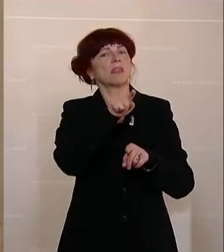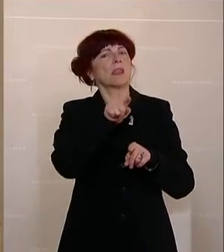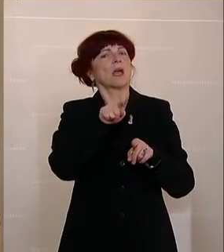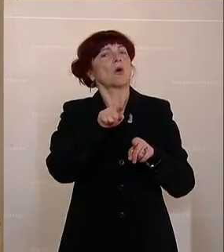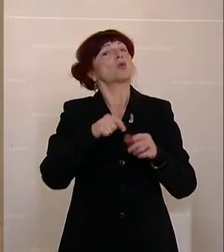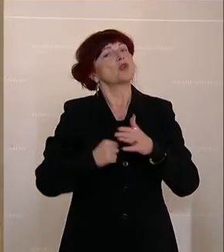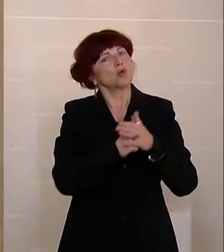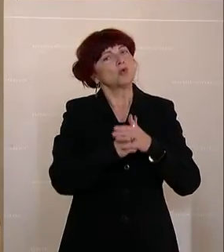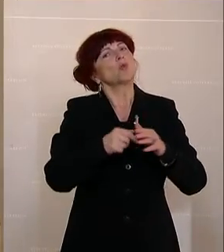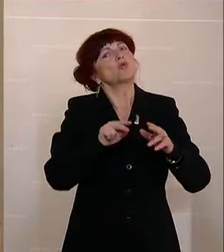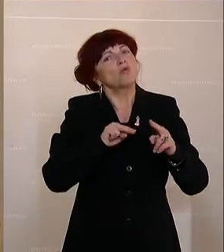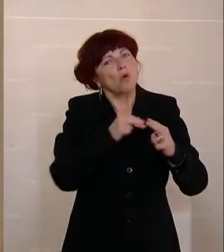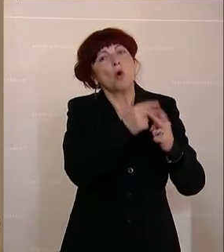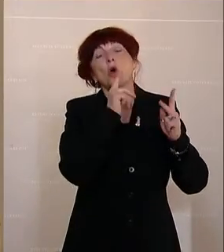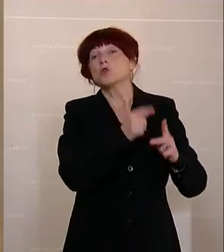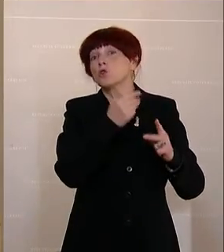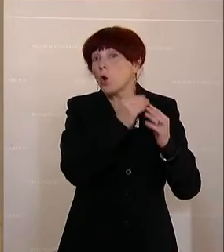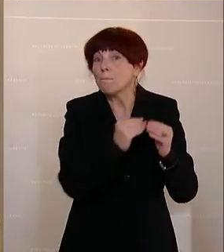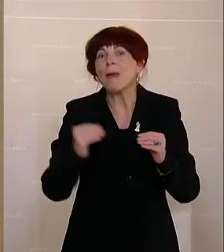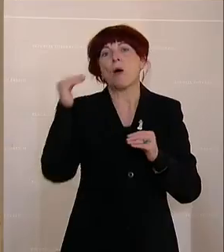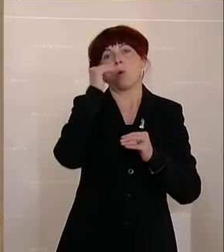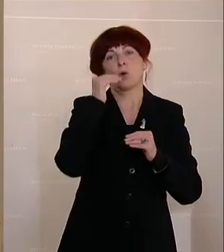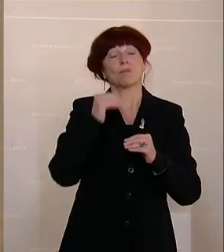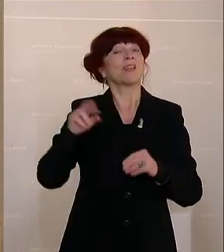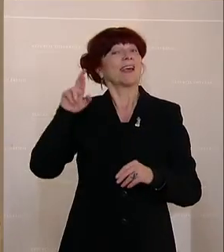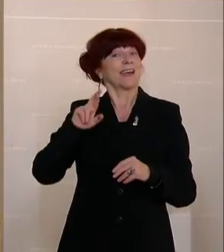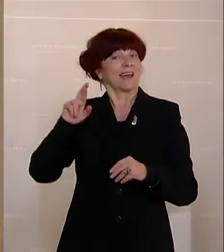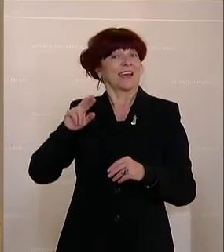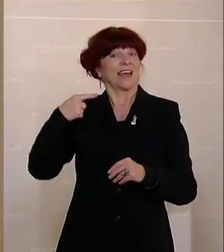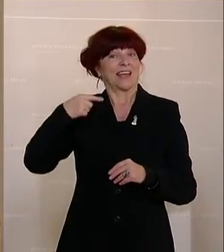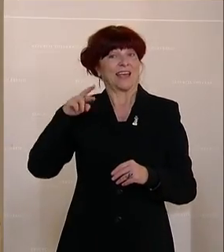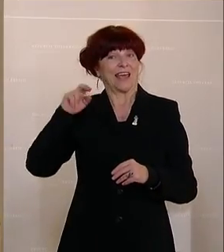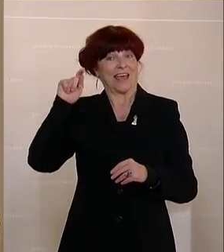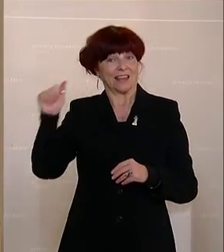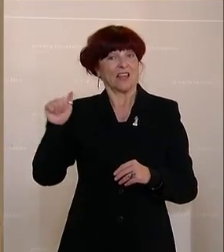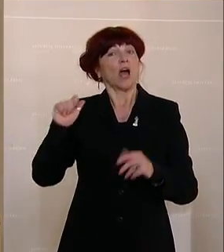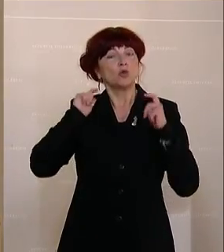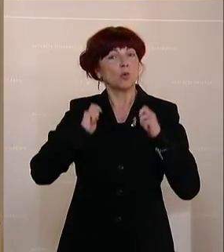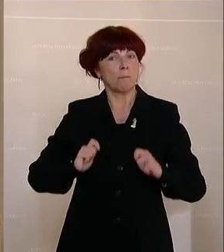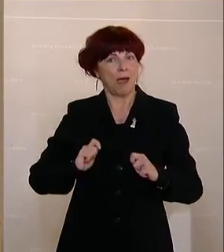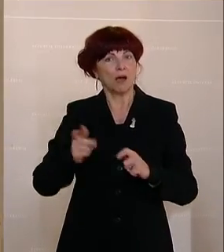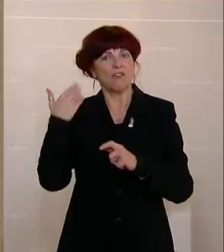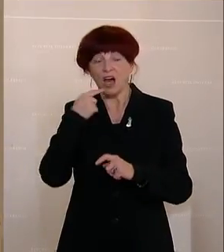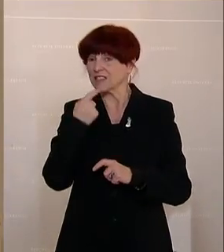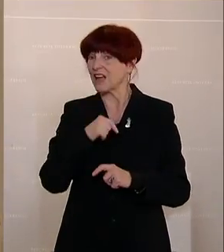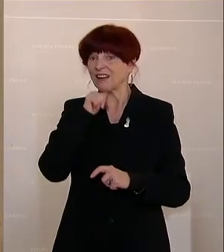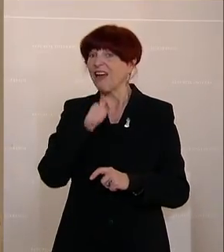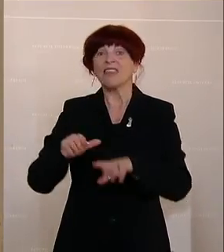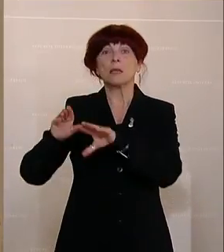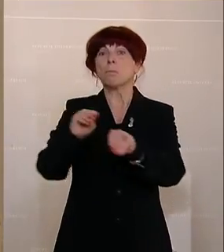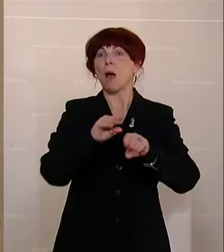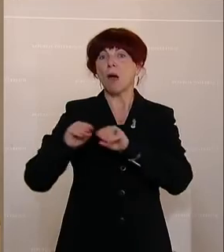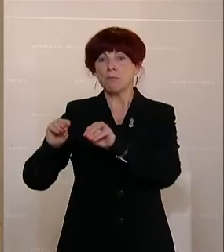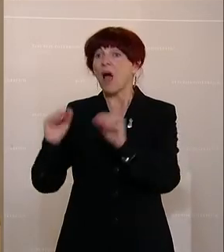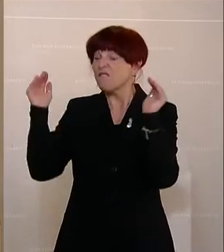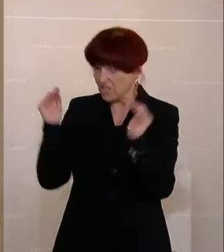Zahlung hinausgehen. Greta Thunberg hat in Glasgow gesagt, weniger bla bla bla, more action now. Das war auch an